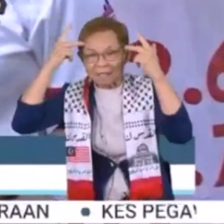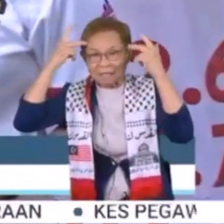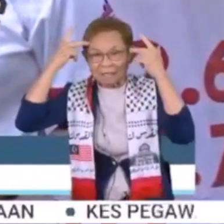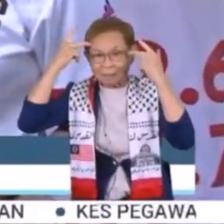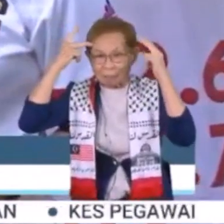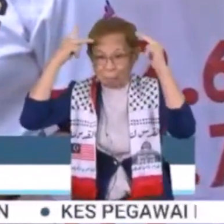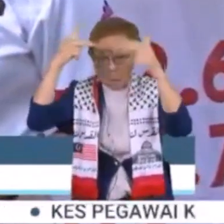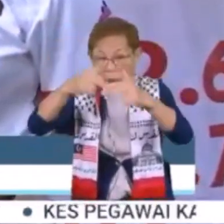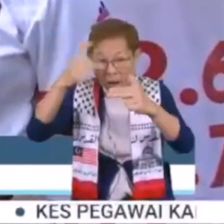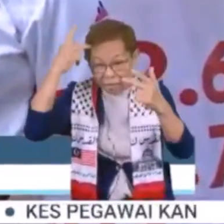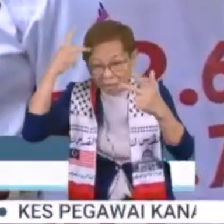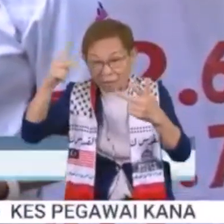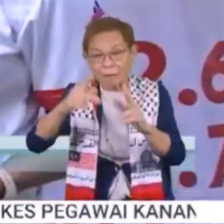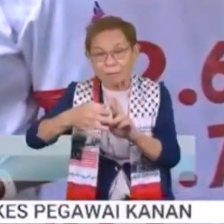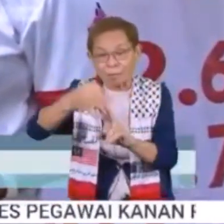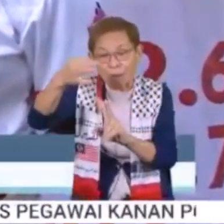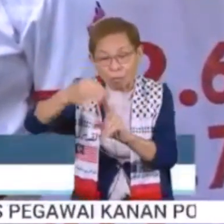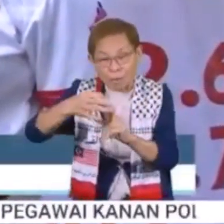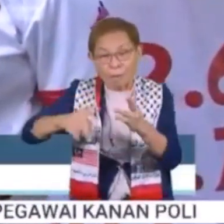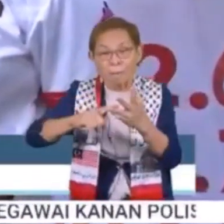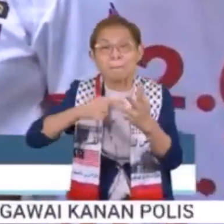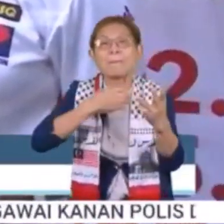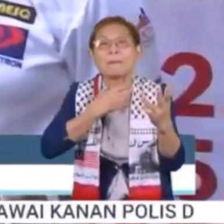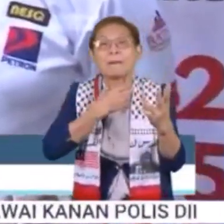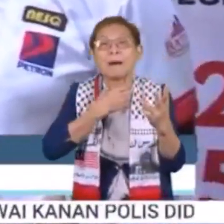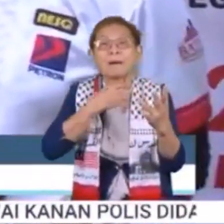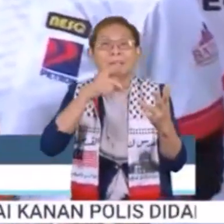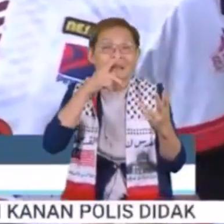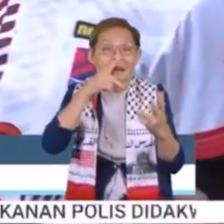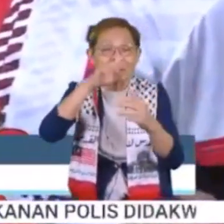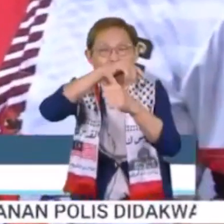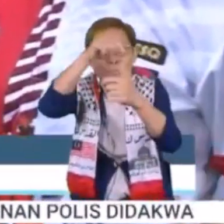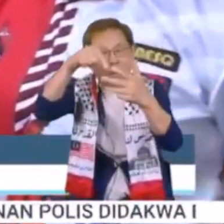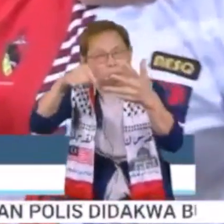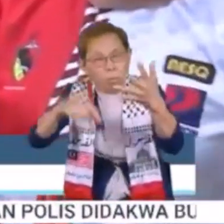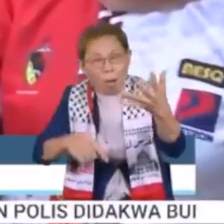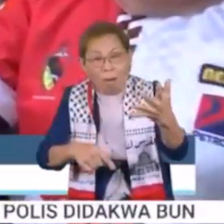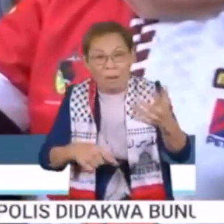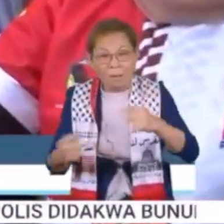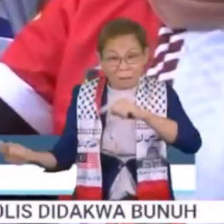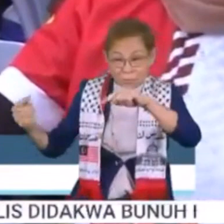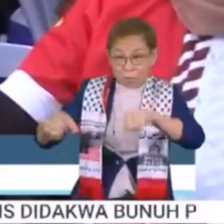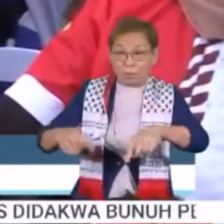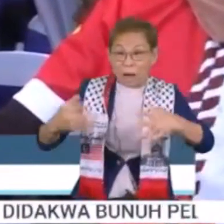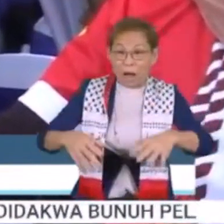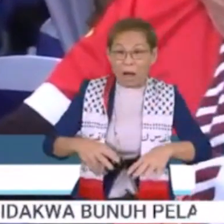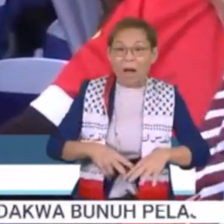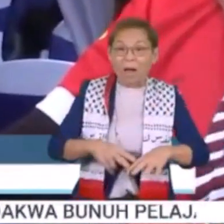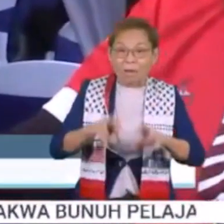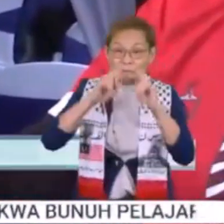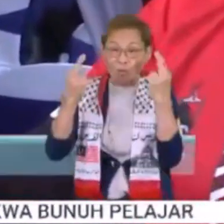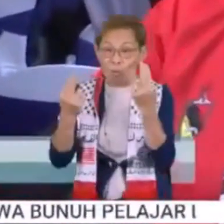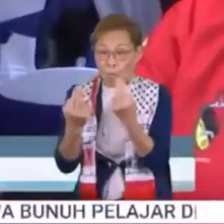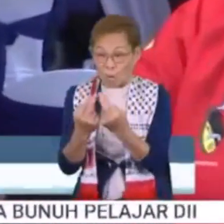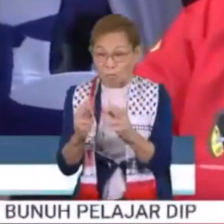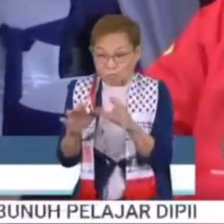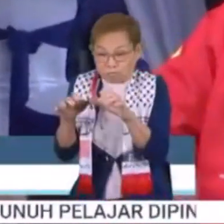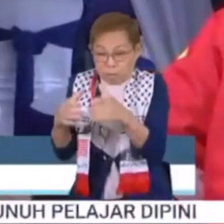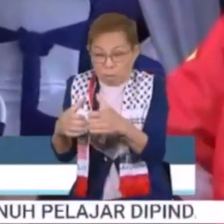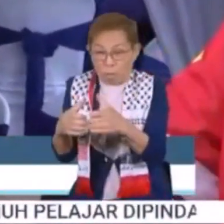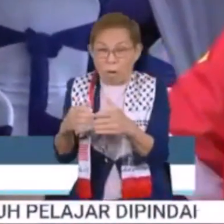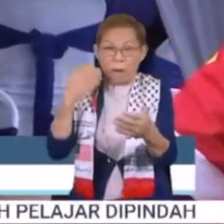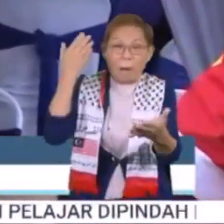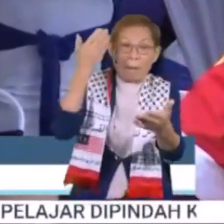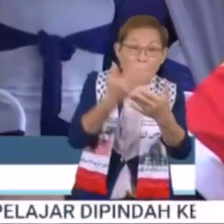Kelantan, Pulau Pinang, Perak, Kedah dan sebagainya, mereka telah pun tiba pagi tadi